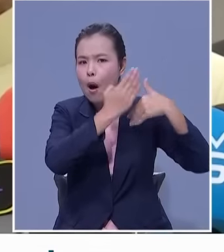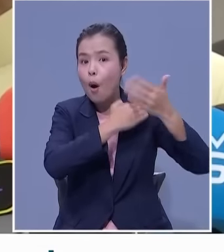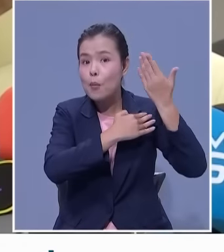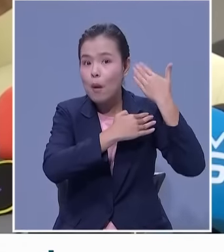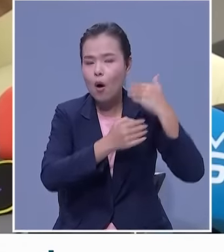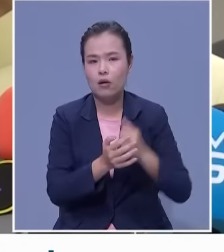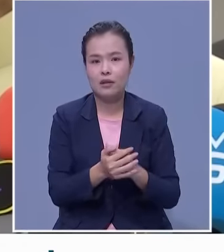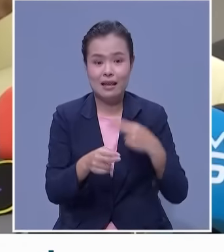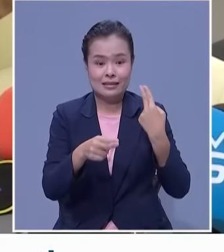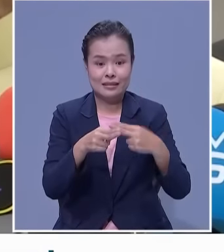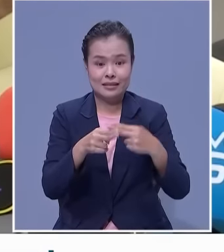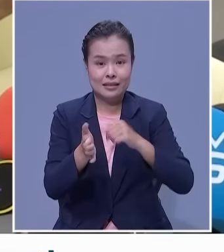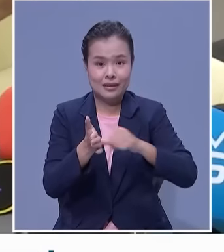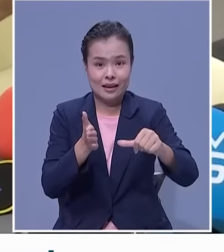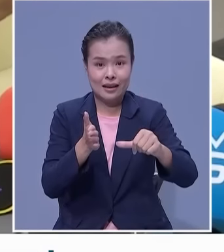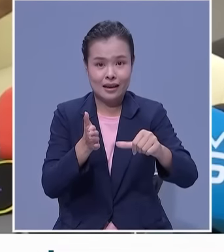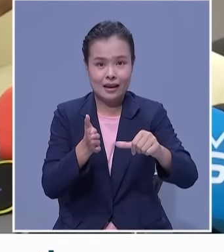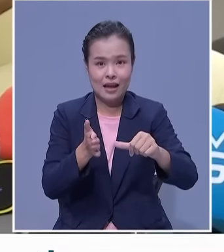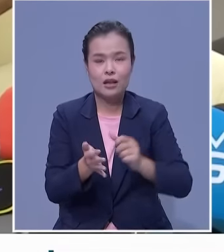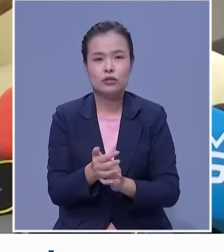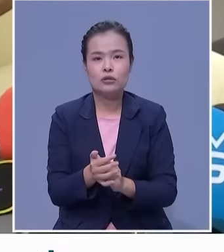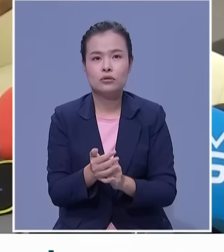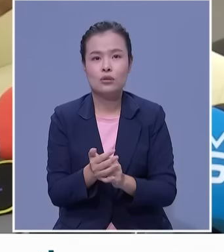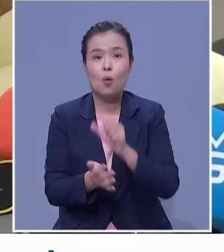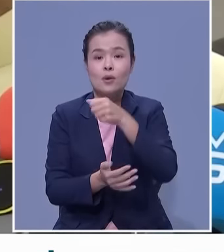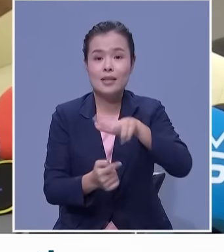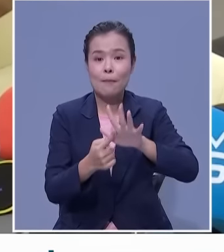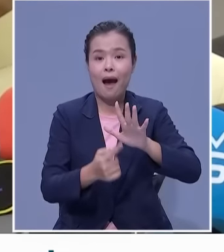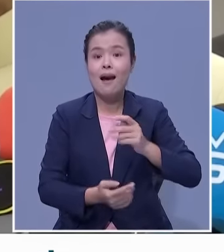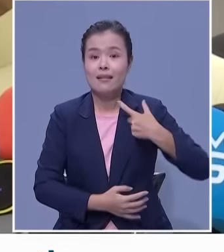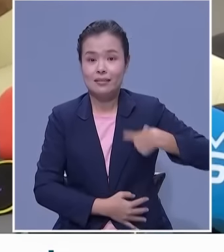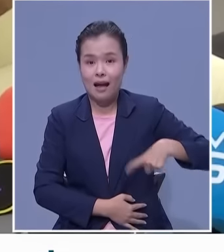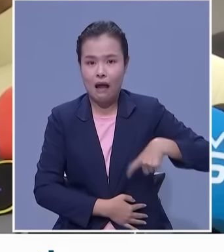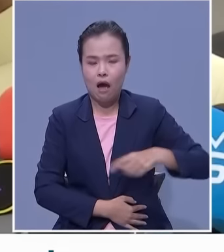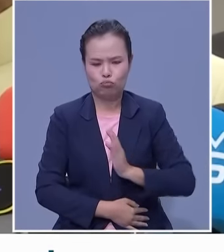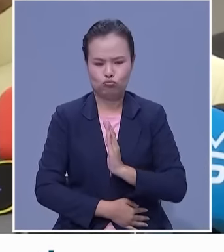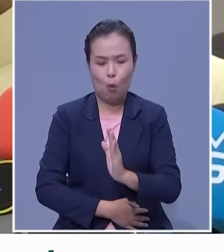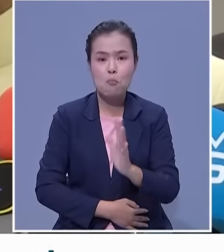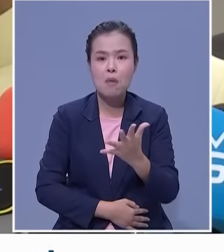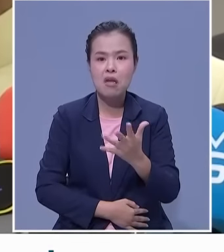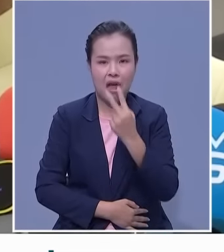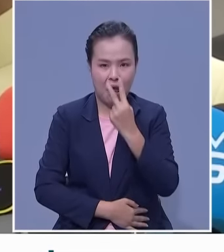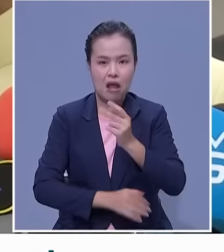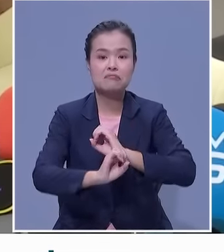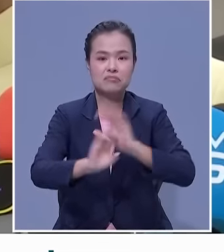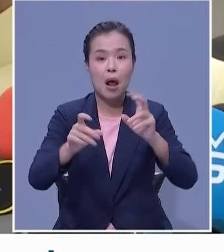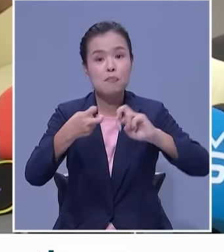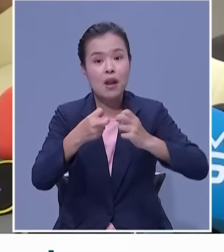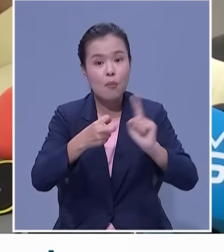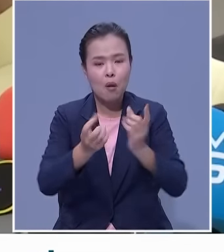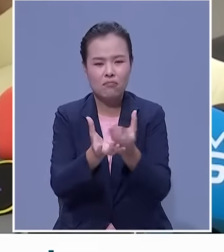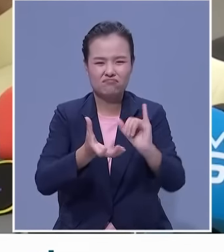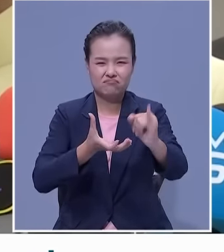เคยถูกรบชื่อจากสมาชิกสภาทนายความโดยศาลวินิจฉัยว่าไม่ซื่อสัตย์สุจริตเป็นที่ประจักษ์มีปัญหาด้าน